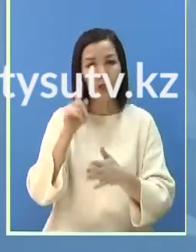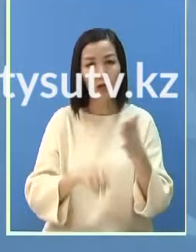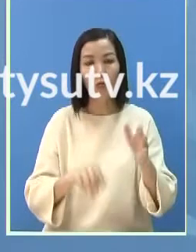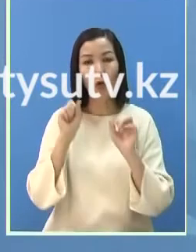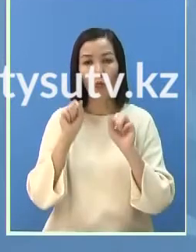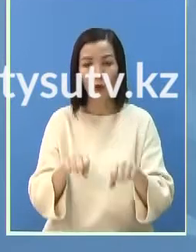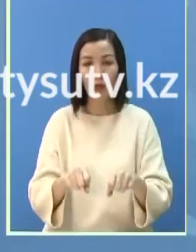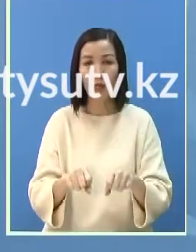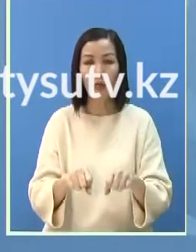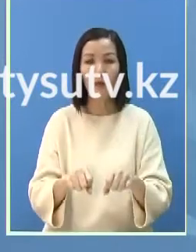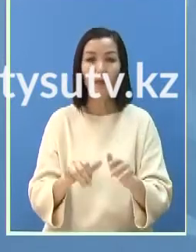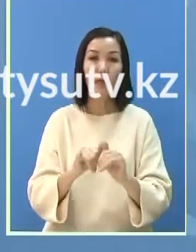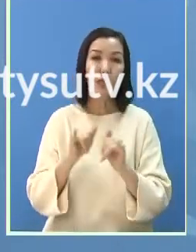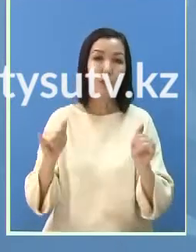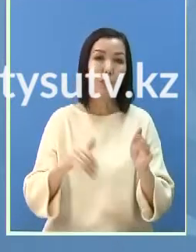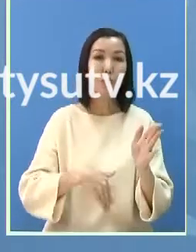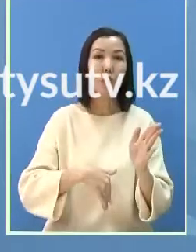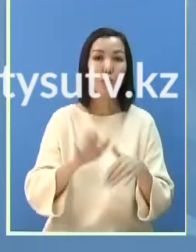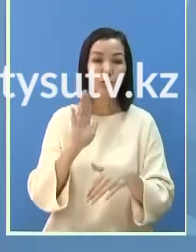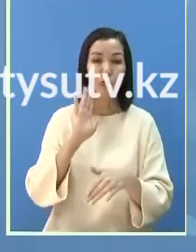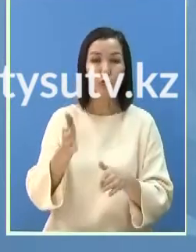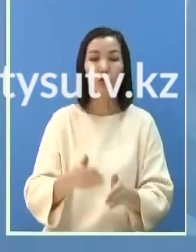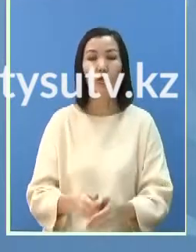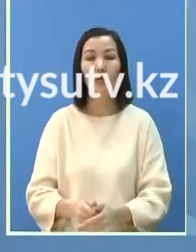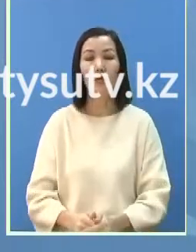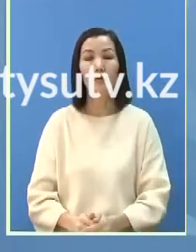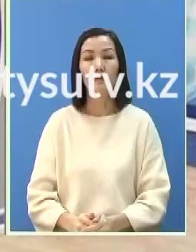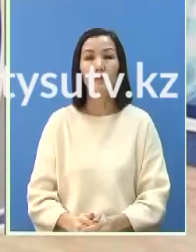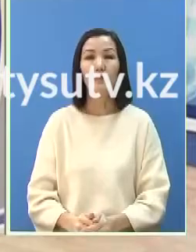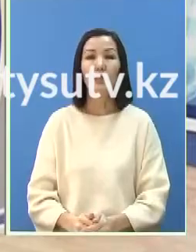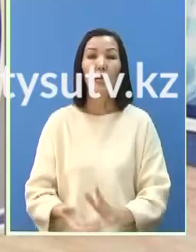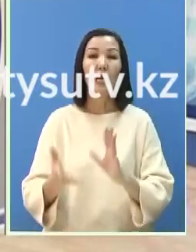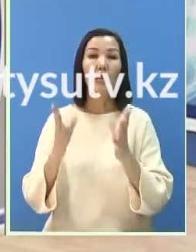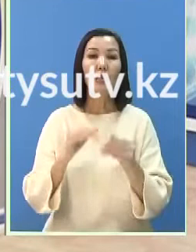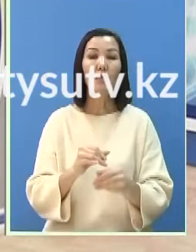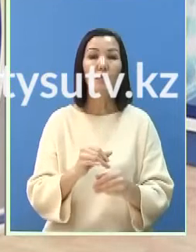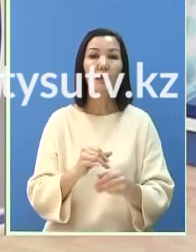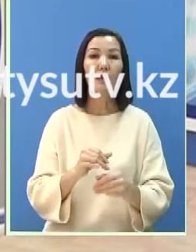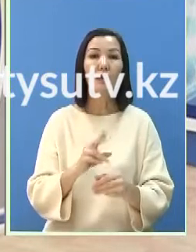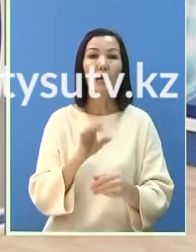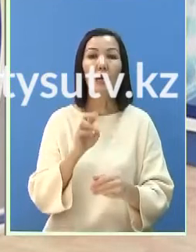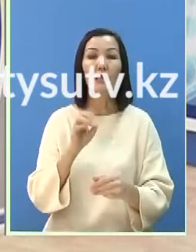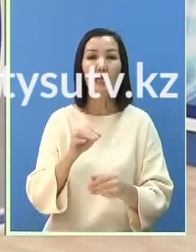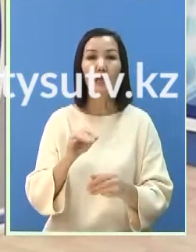отырмыз. Бизнестің дамуында жақсы серпін болады деп есептейміз. Жалпы осы қаңтар оқиғасына келсек,